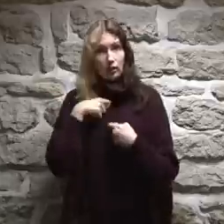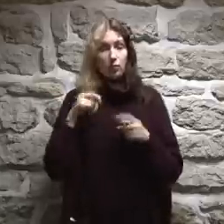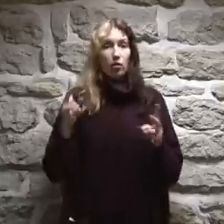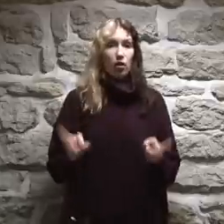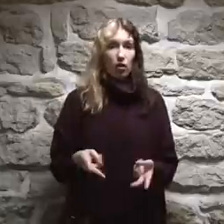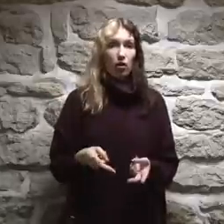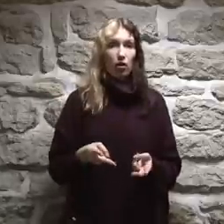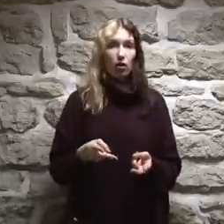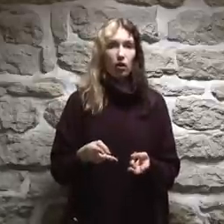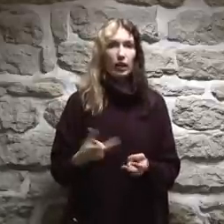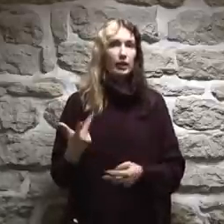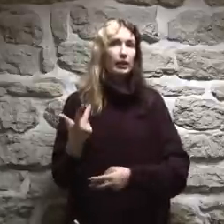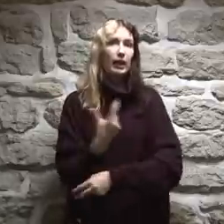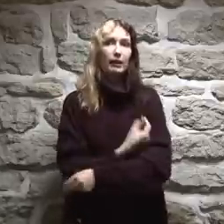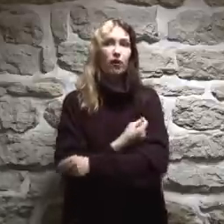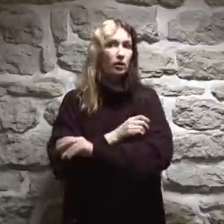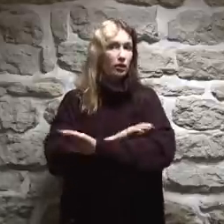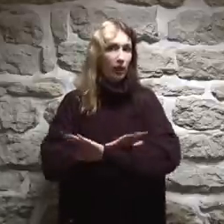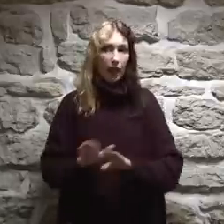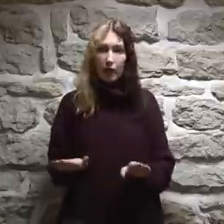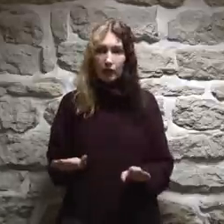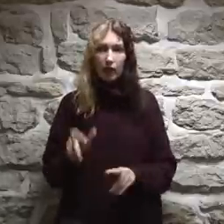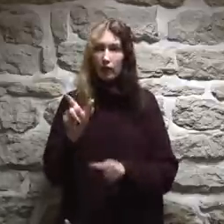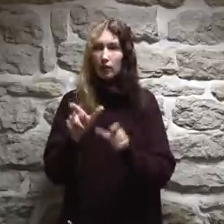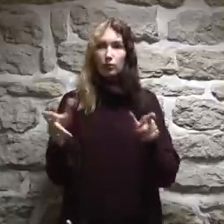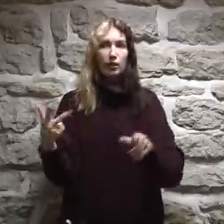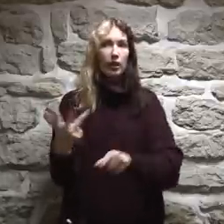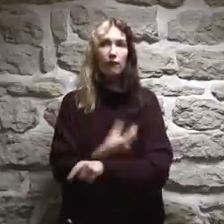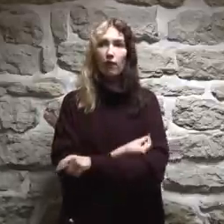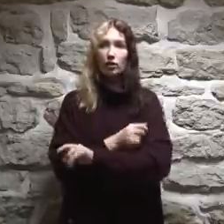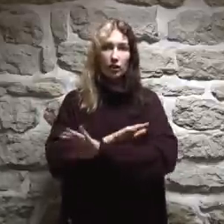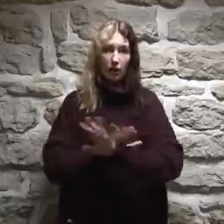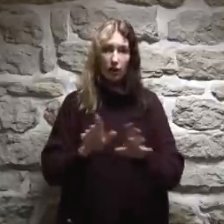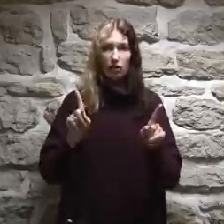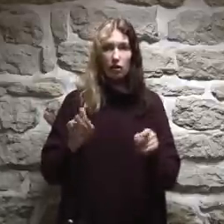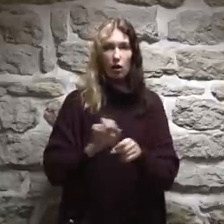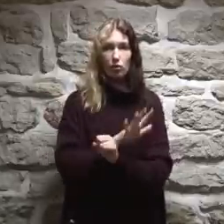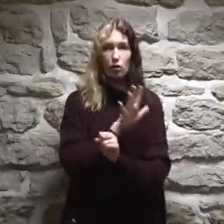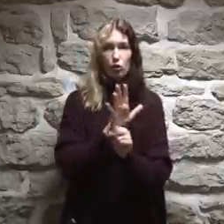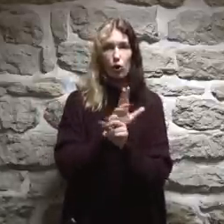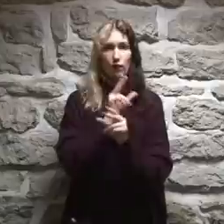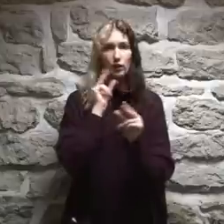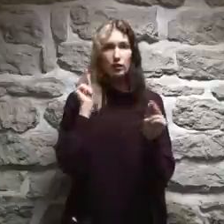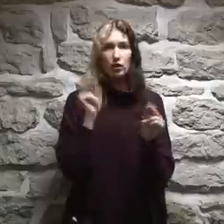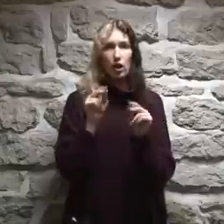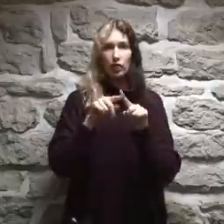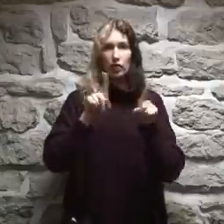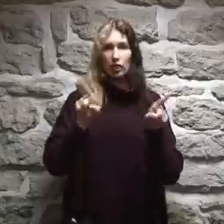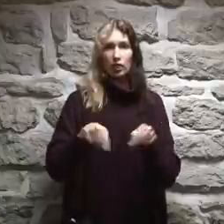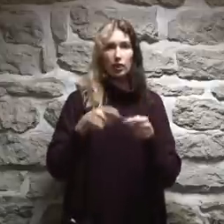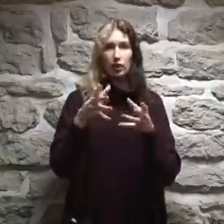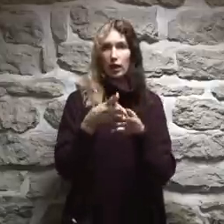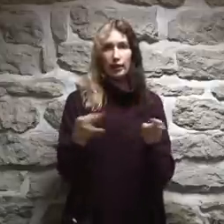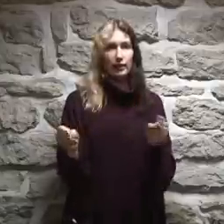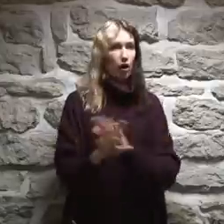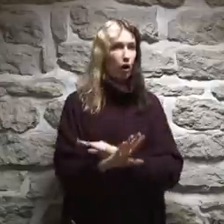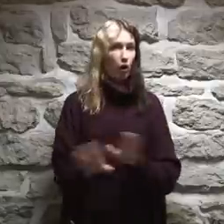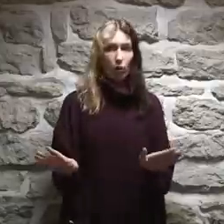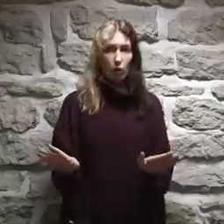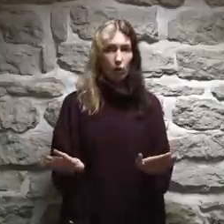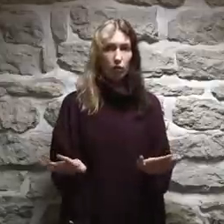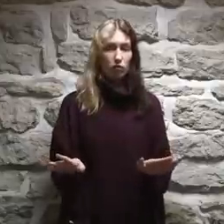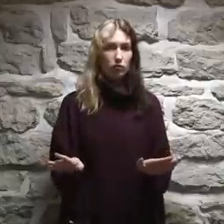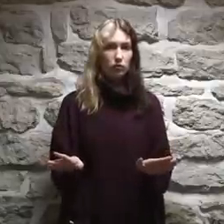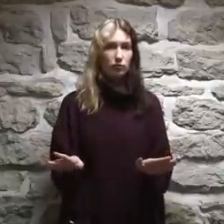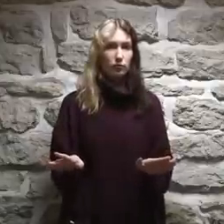et enam ei vaktsineerita, aga meil COVID-pass ikkagi 21 ära ei kao. Kas see võitlus